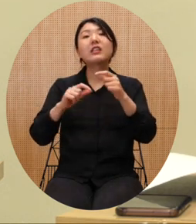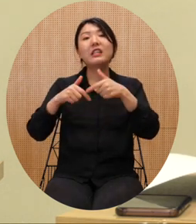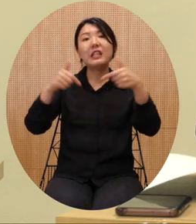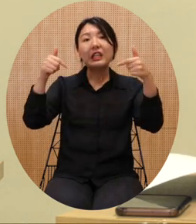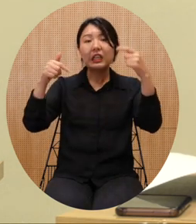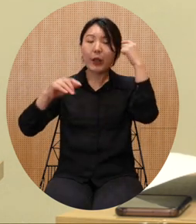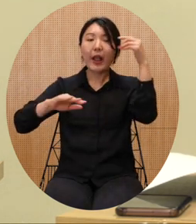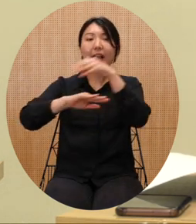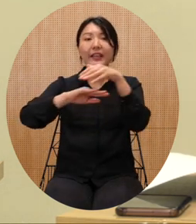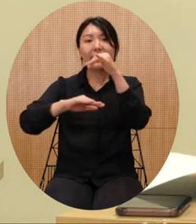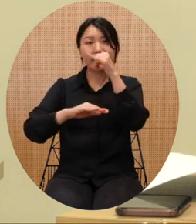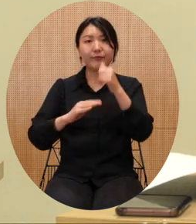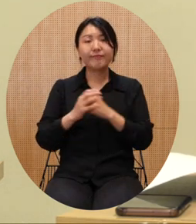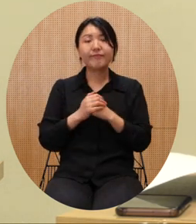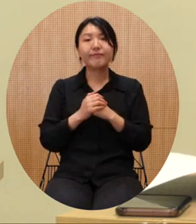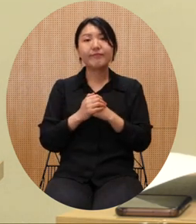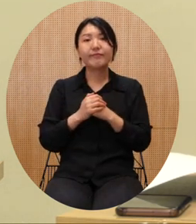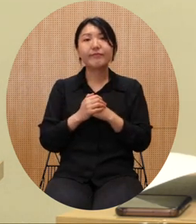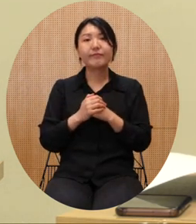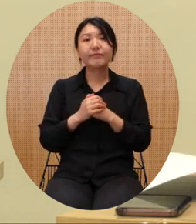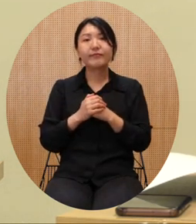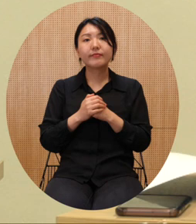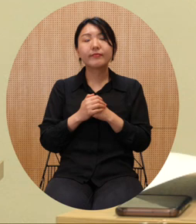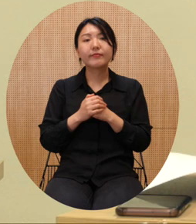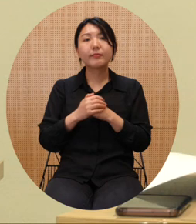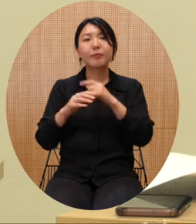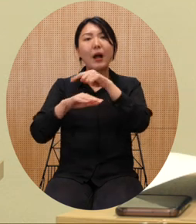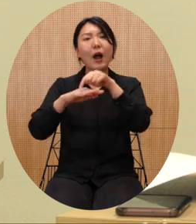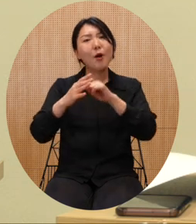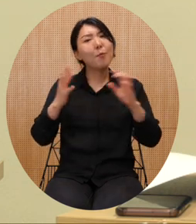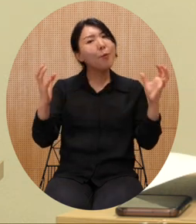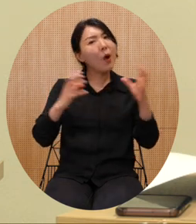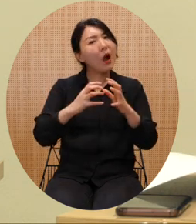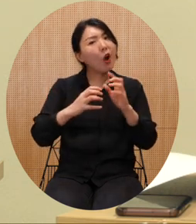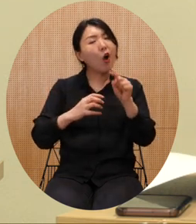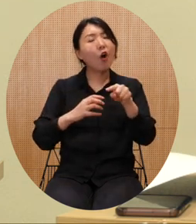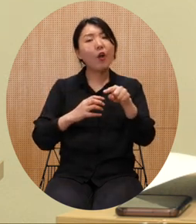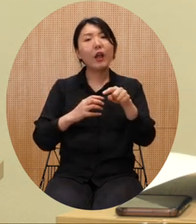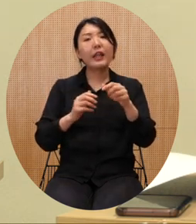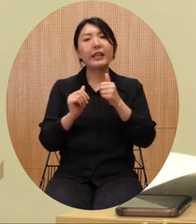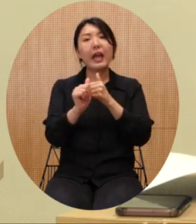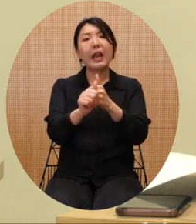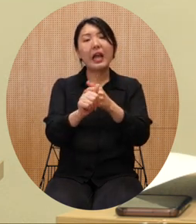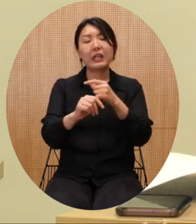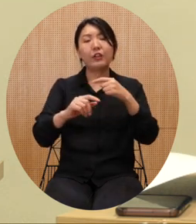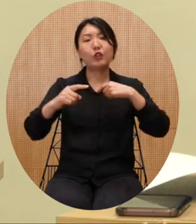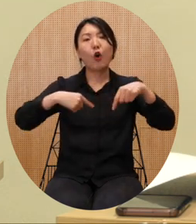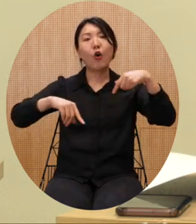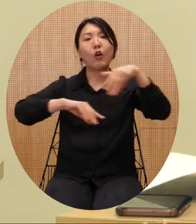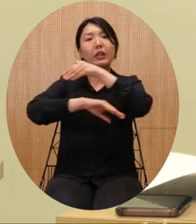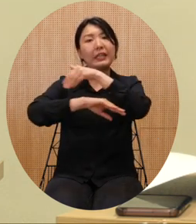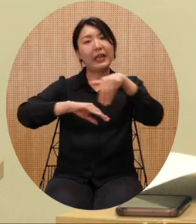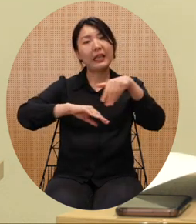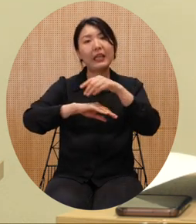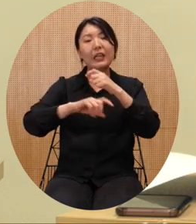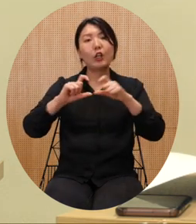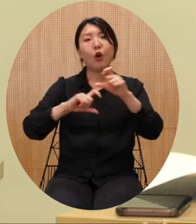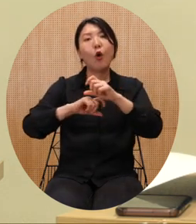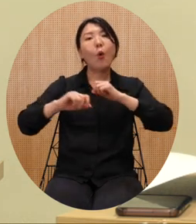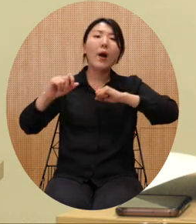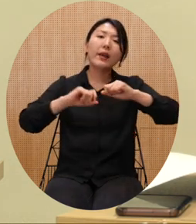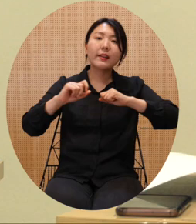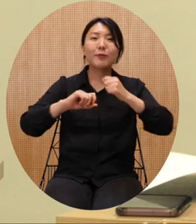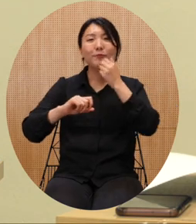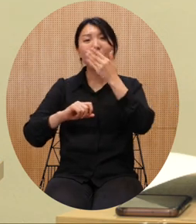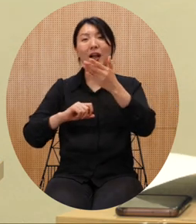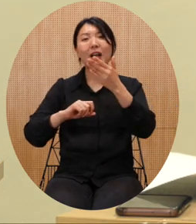있다. 그리고 아마 마음을 모으는 정도에 따라서 아마 그 정책들은 더 활성화될